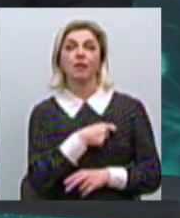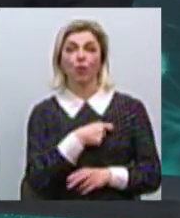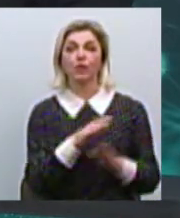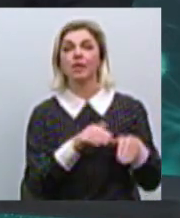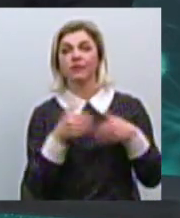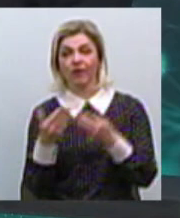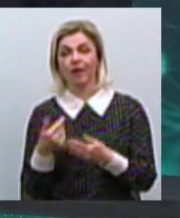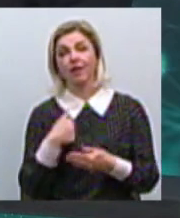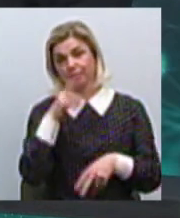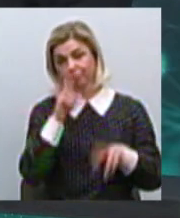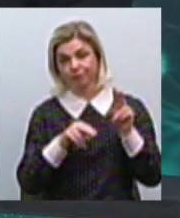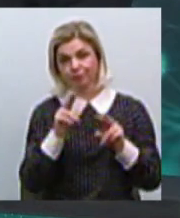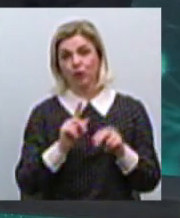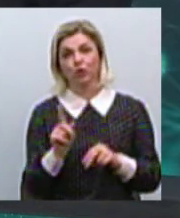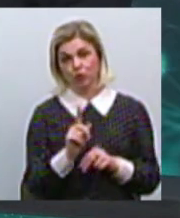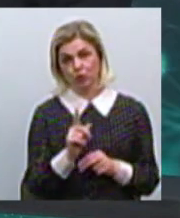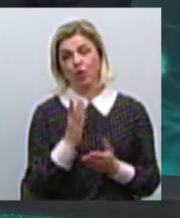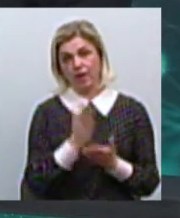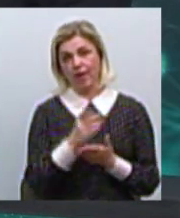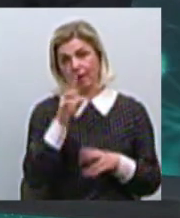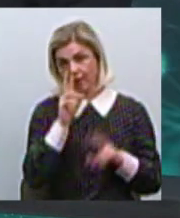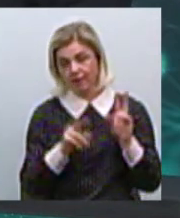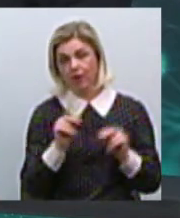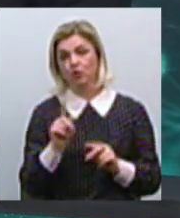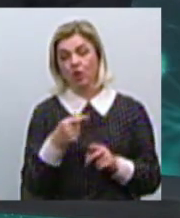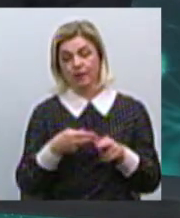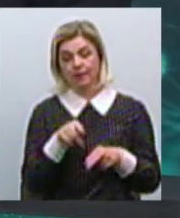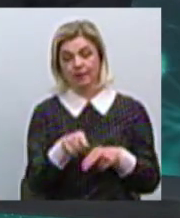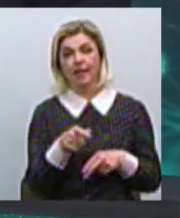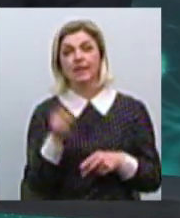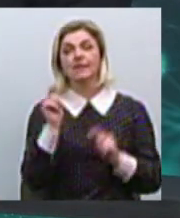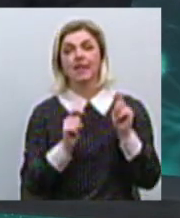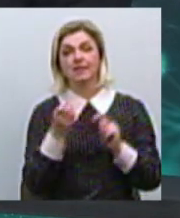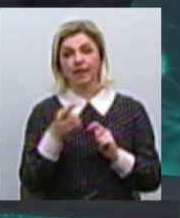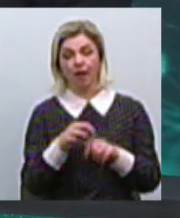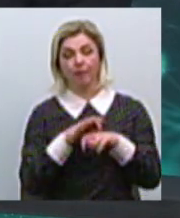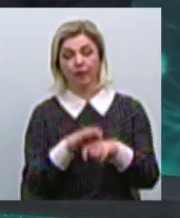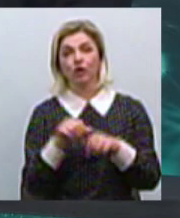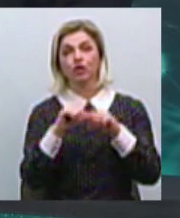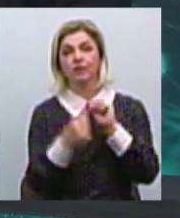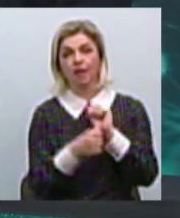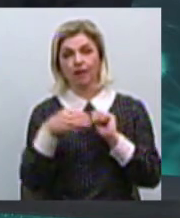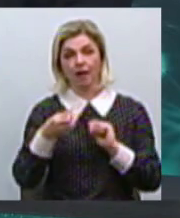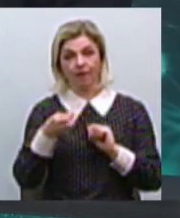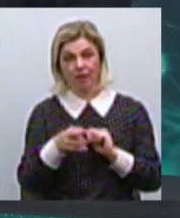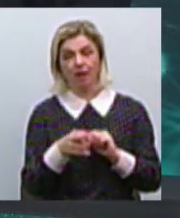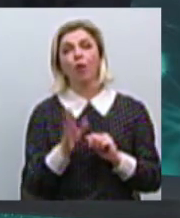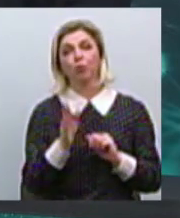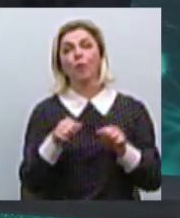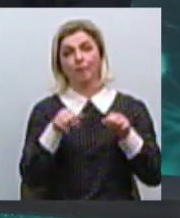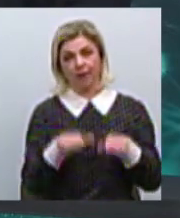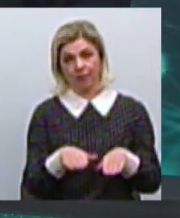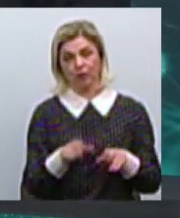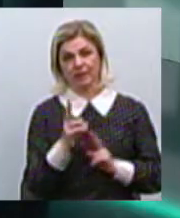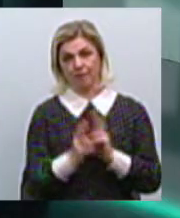я маю надію, що у цій сесії, яка відбудеться 16 травня, вони все ж таки приймуть зміни до програми.